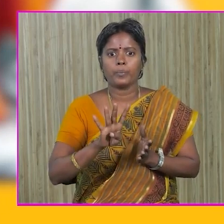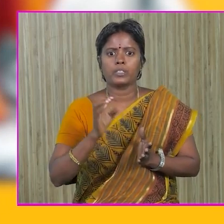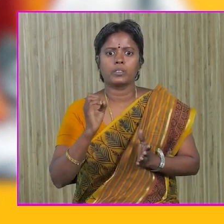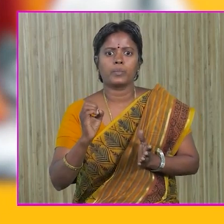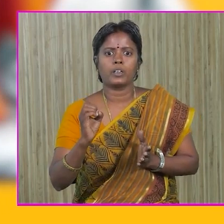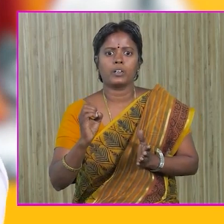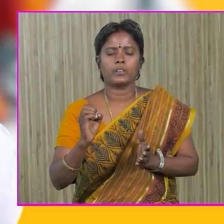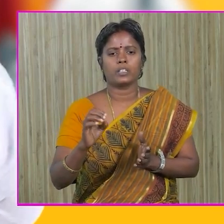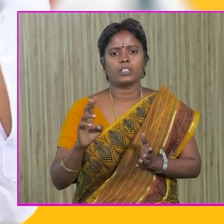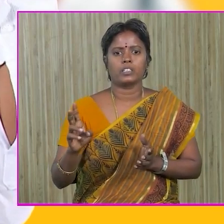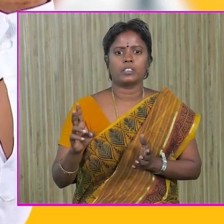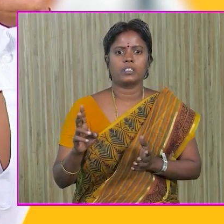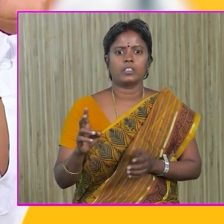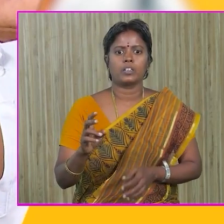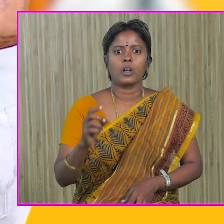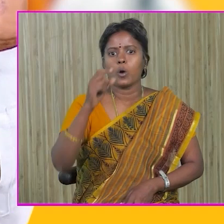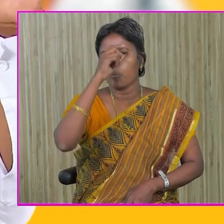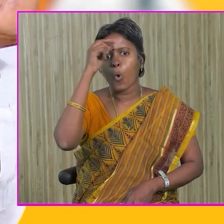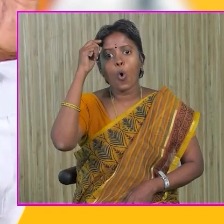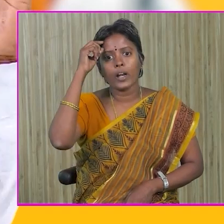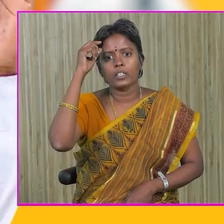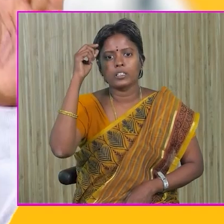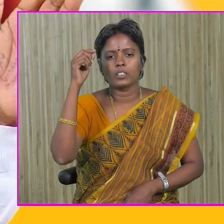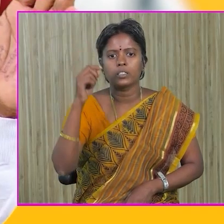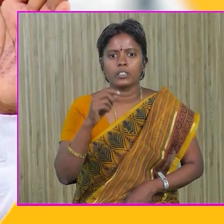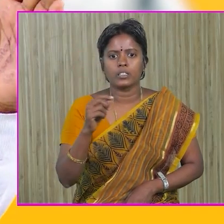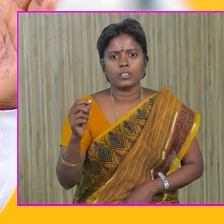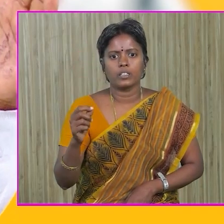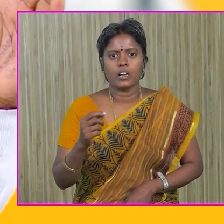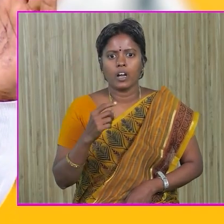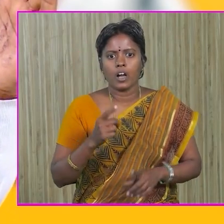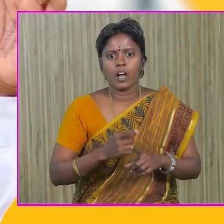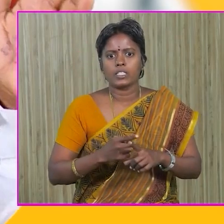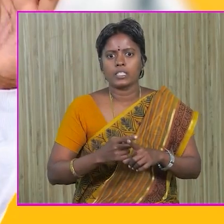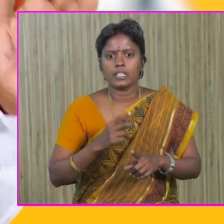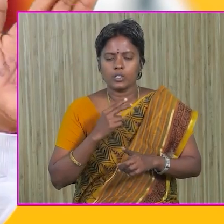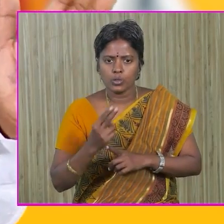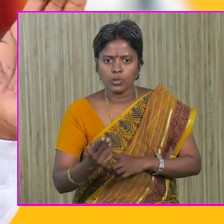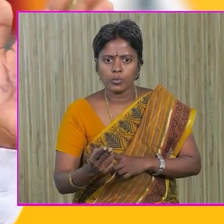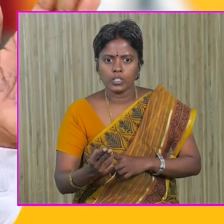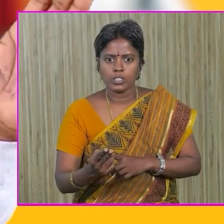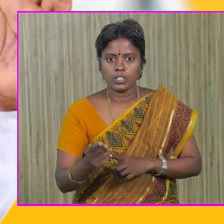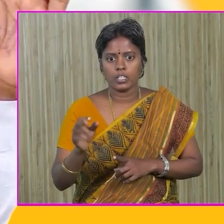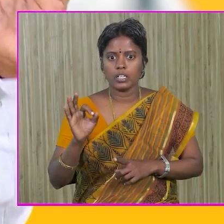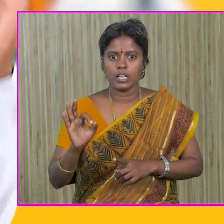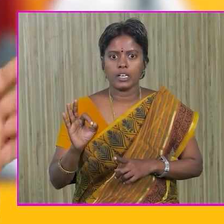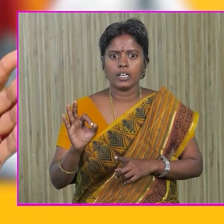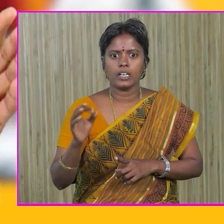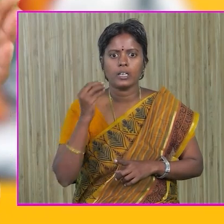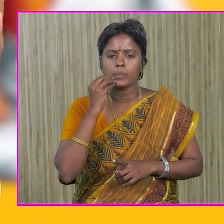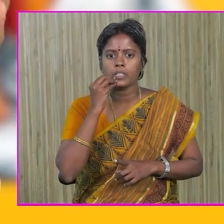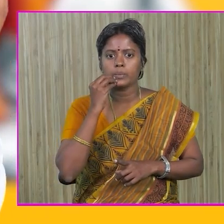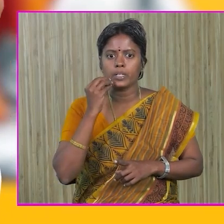மோகன் என்றும் ஒரு மாணவன் முதல் மதிப்பெண் பெறுவான். ஆசிரியர் பேசும்போதெல்லாம், மோகன் நல்ல மதிப்பெண் வாங்கியிருக்கீங்க, மிக